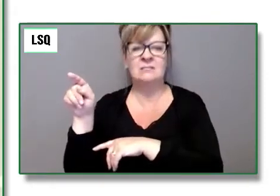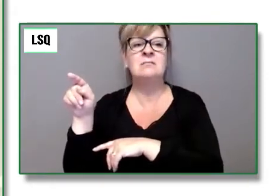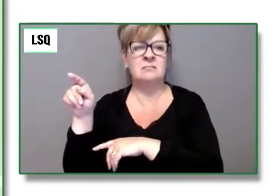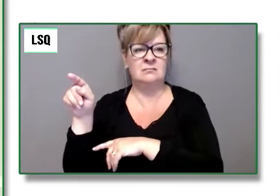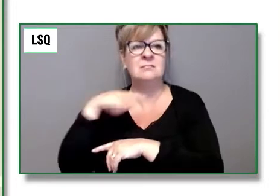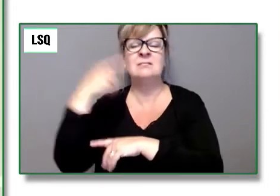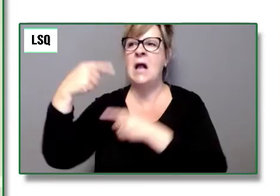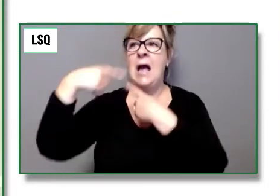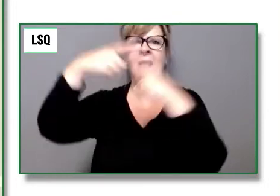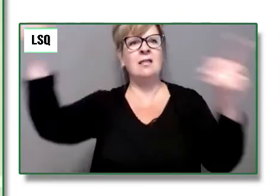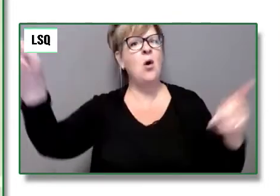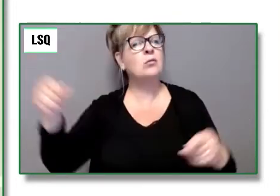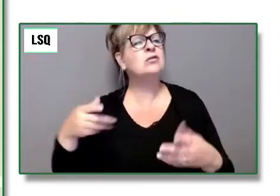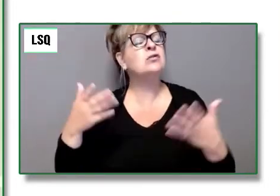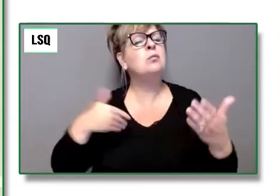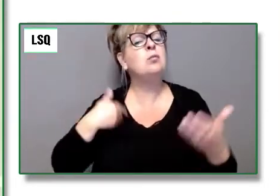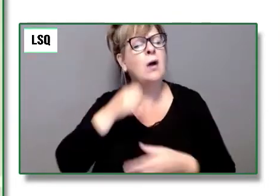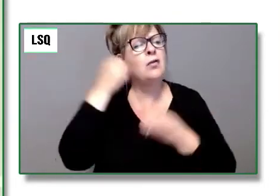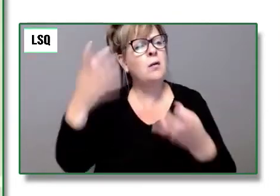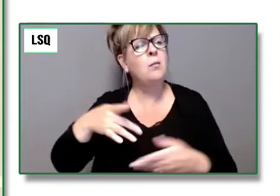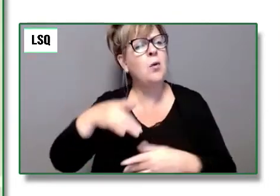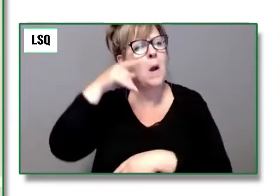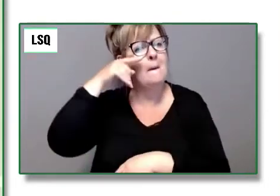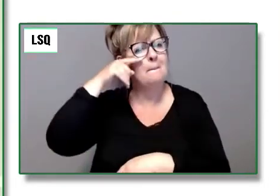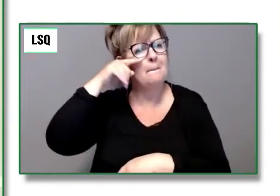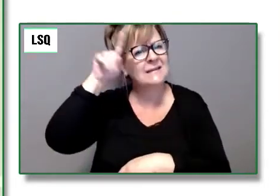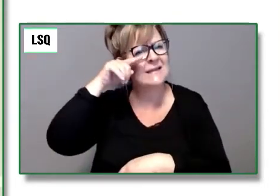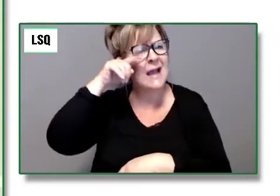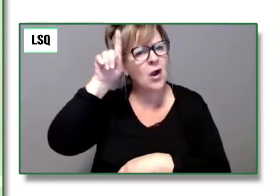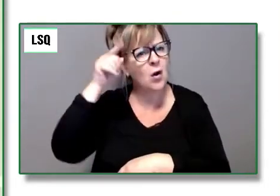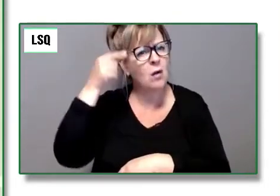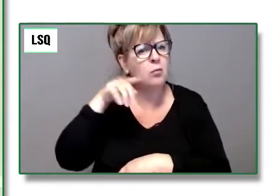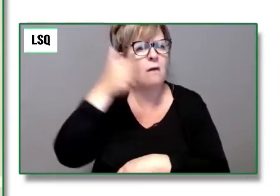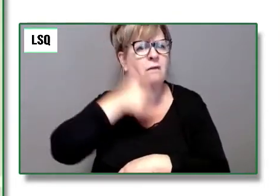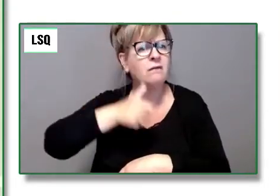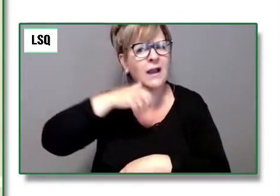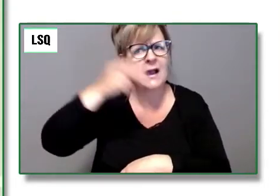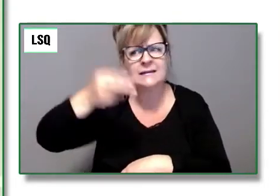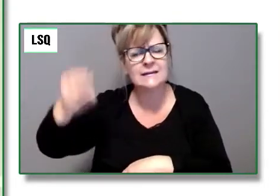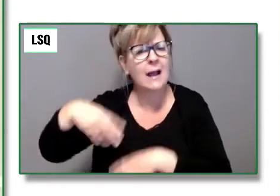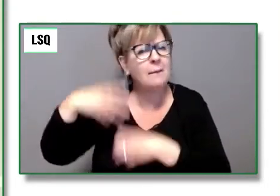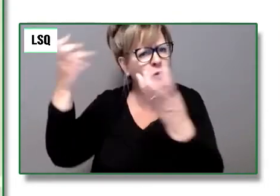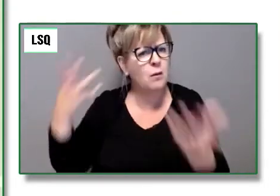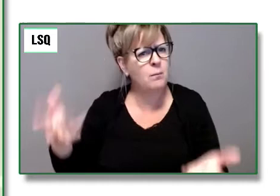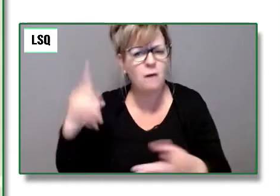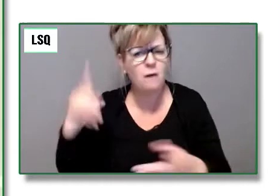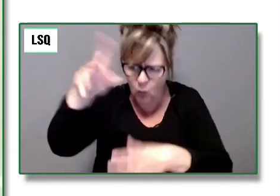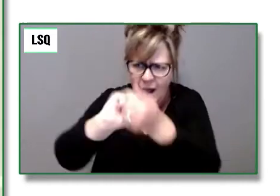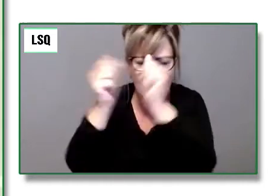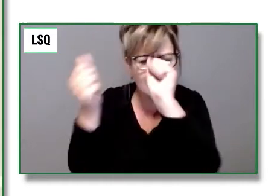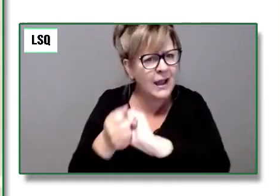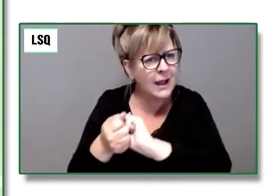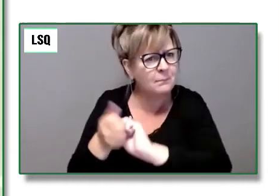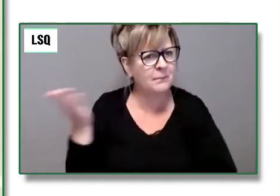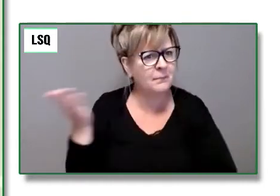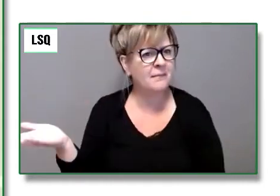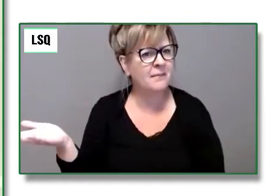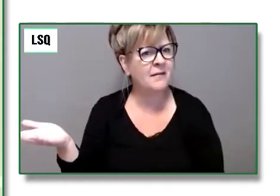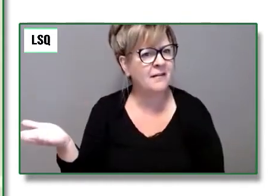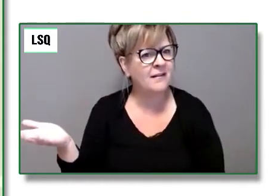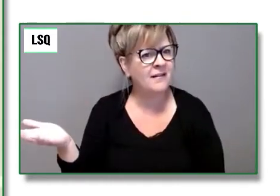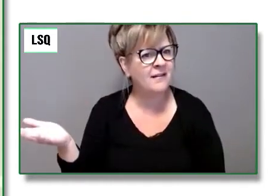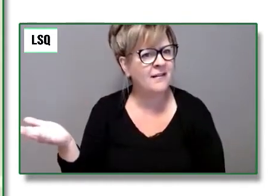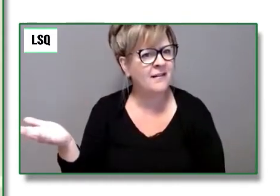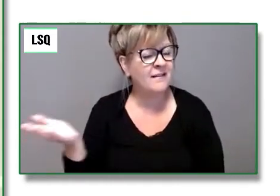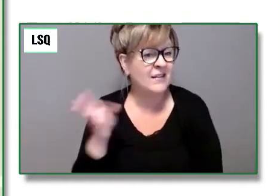dans l'espace que l'on visite. Par exemple, vous allez en quelque part et il y a un